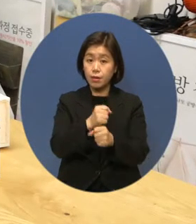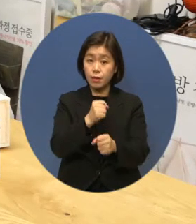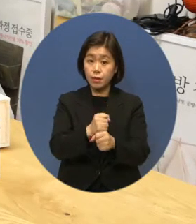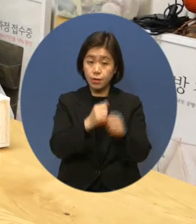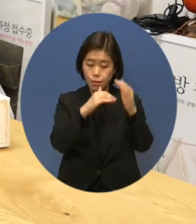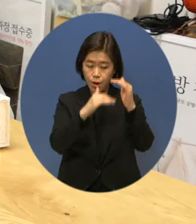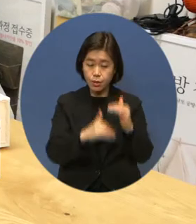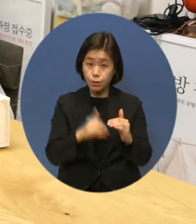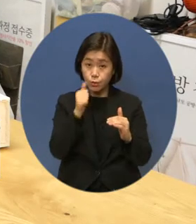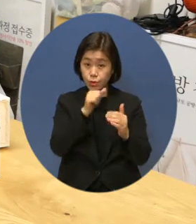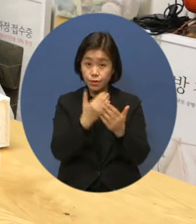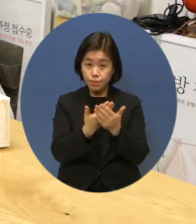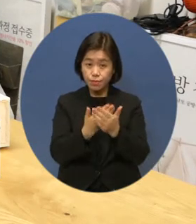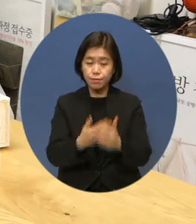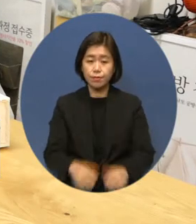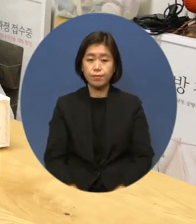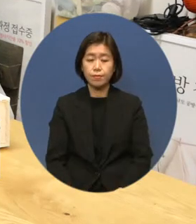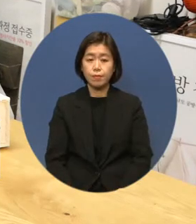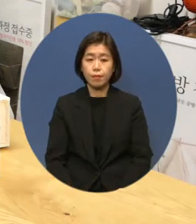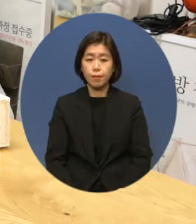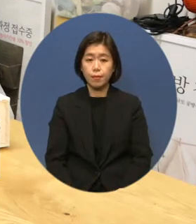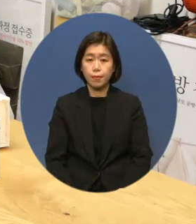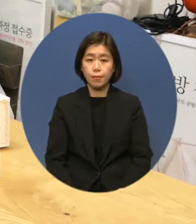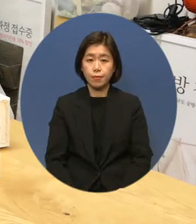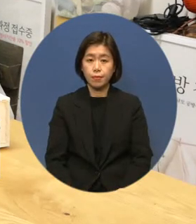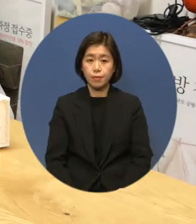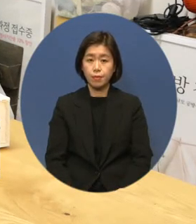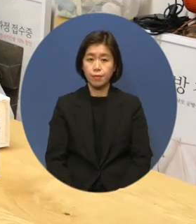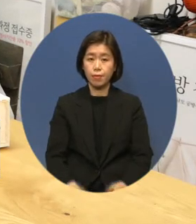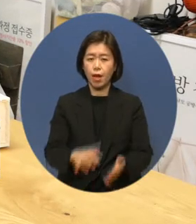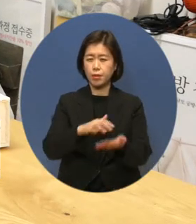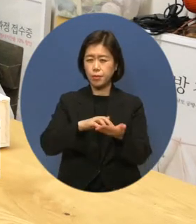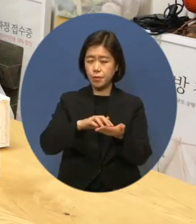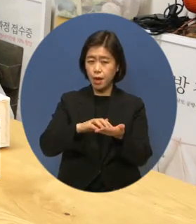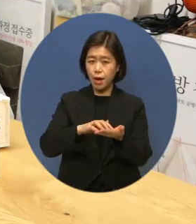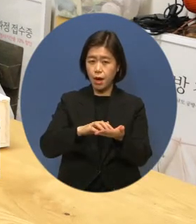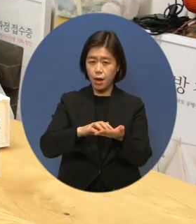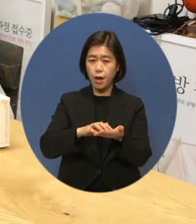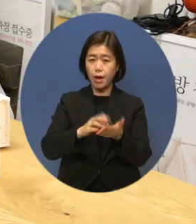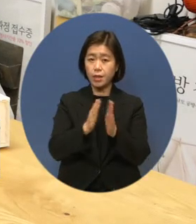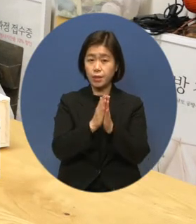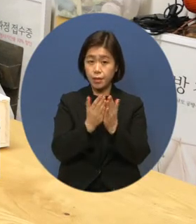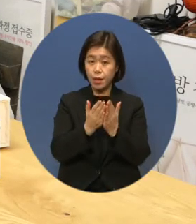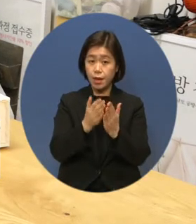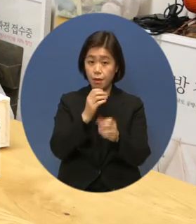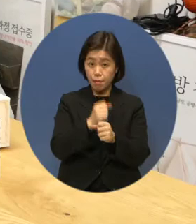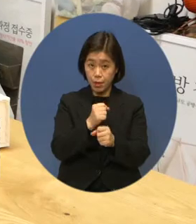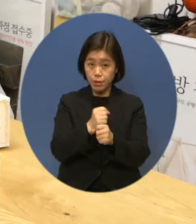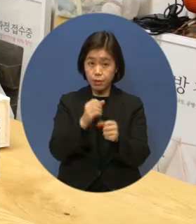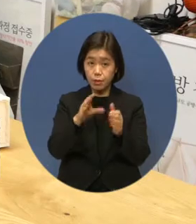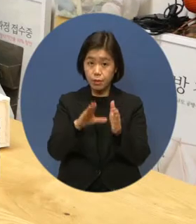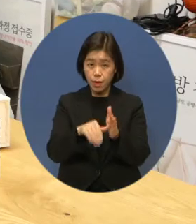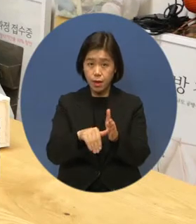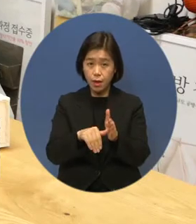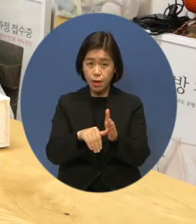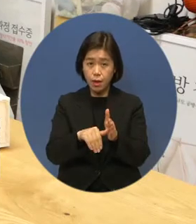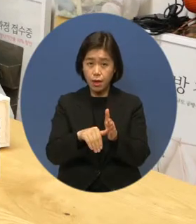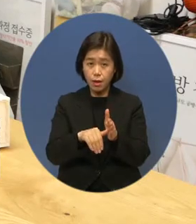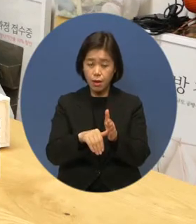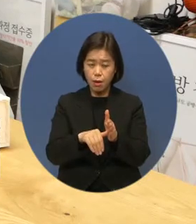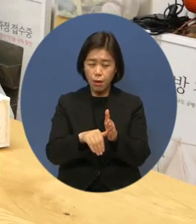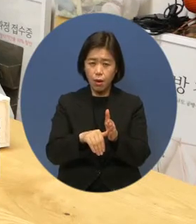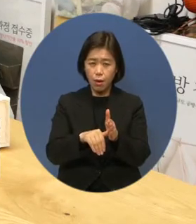주실까요? 우선 점자 촉각 놀이 교구제 중에서 지금 워낙에 교구제가